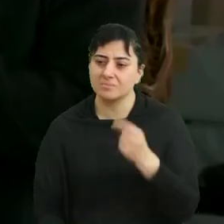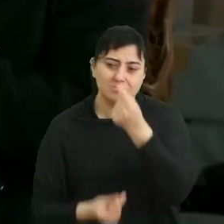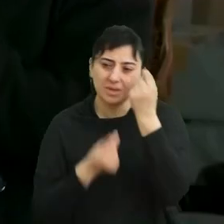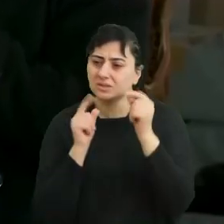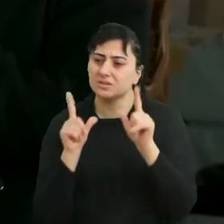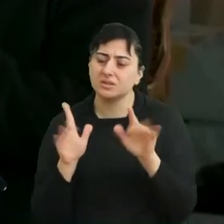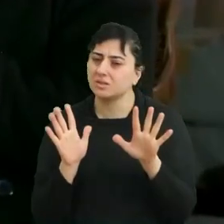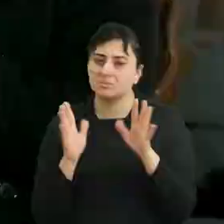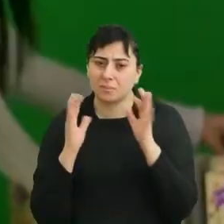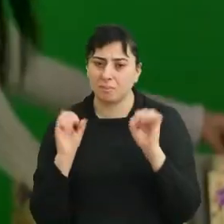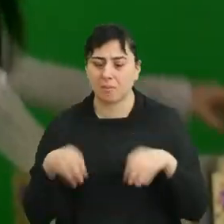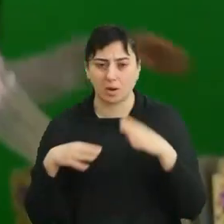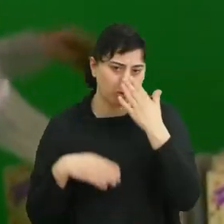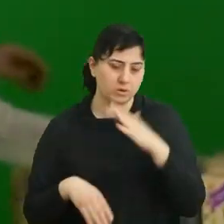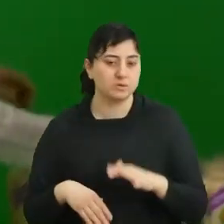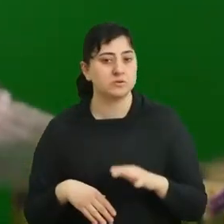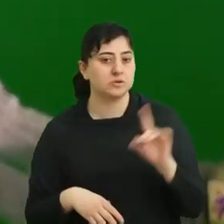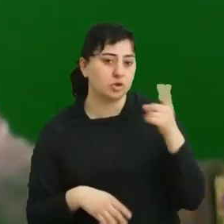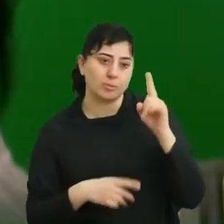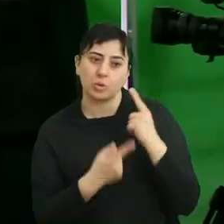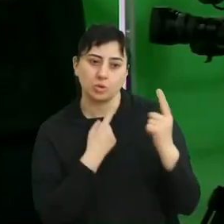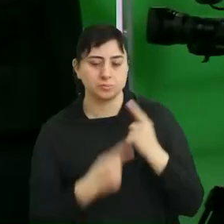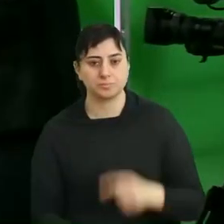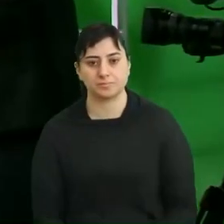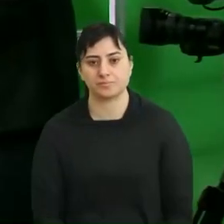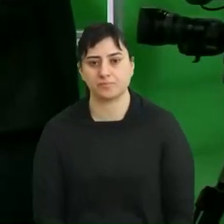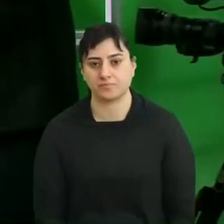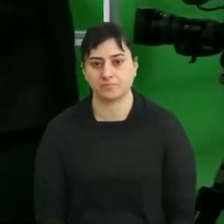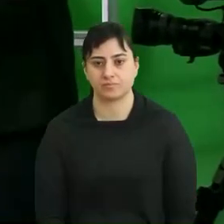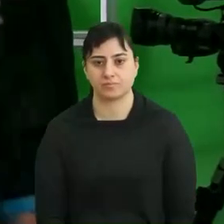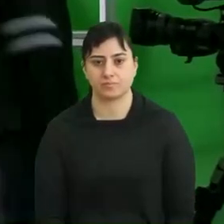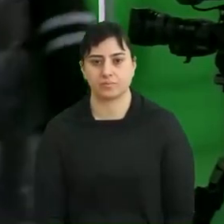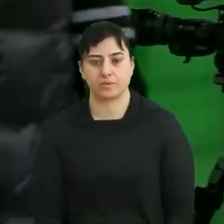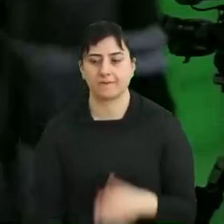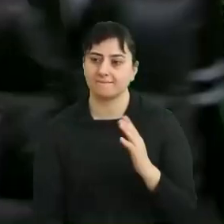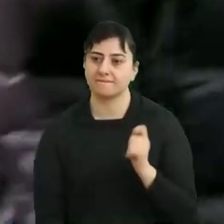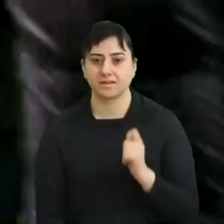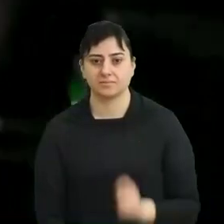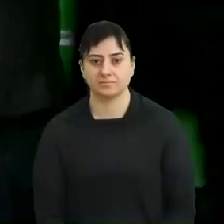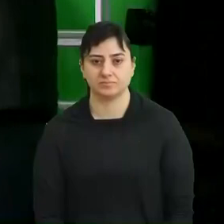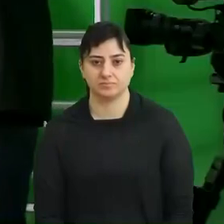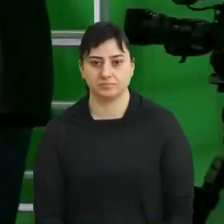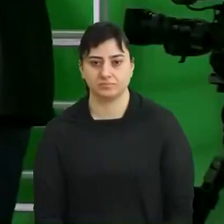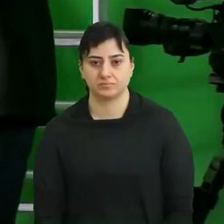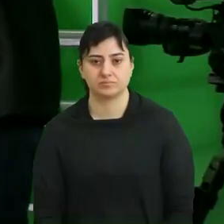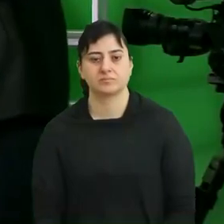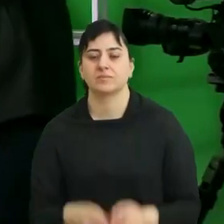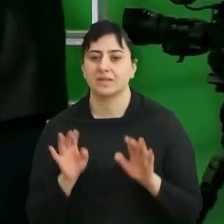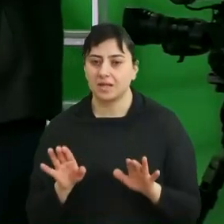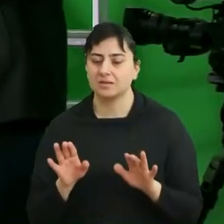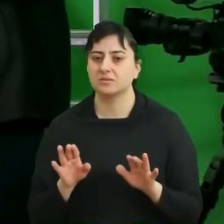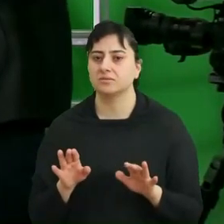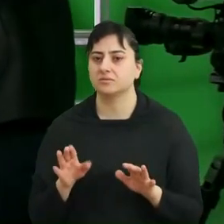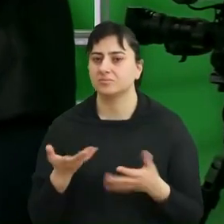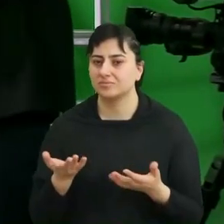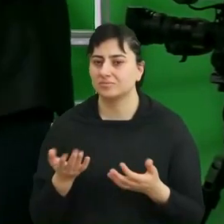Makyaj yapmasak olmaz mı? Yönetmenle bir konuşayım. Hay Allah'ım, bunlarla da işimiz var. Hayatım sakin ol. Bir kere